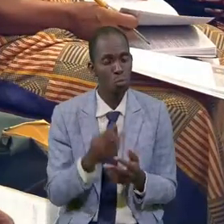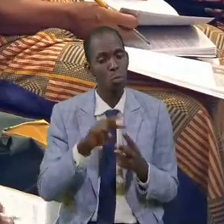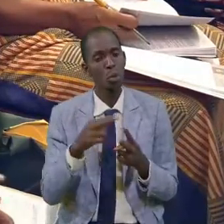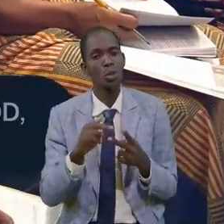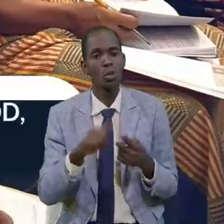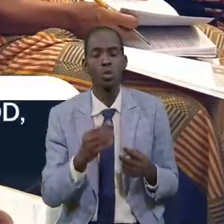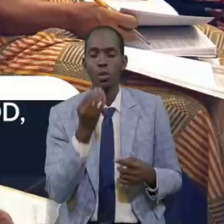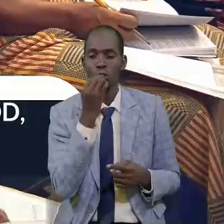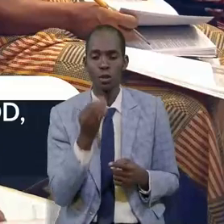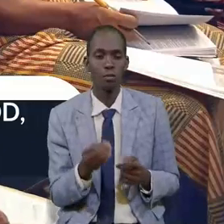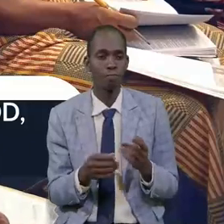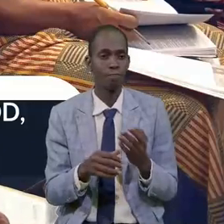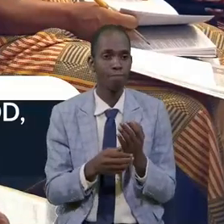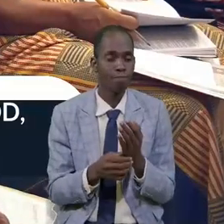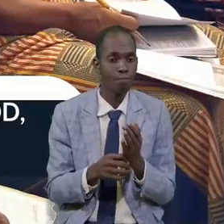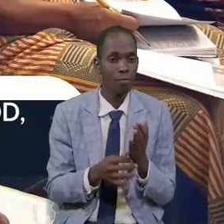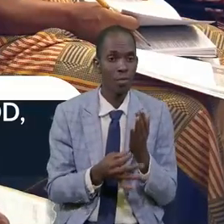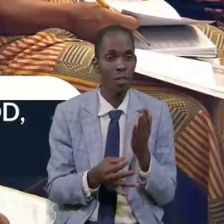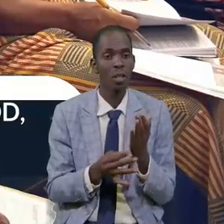viande, de ne pas boire.